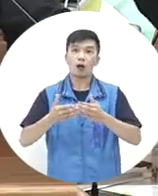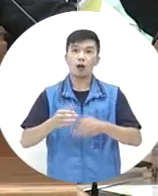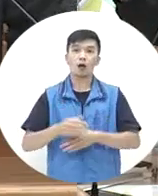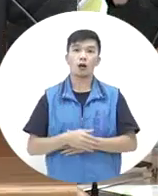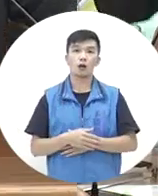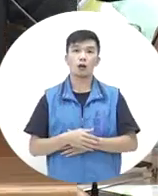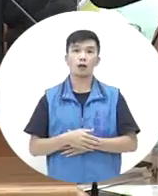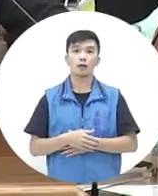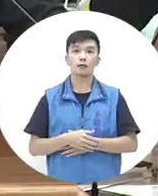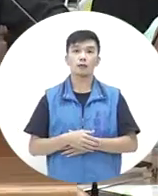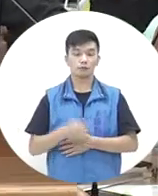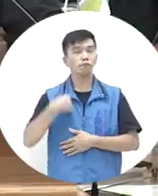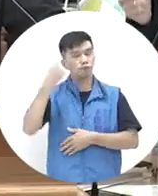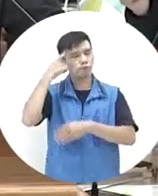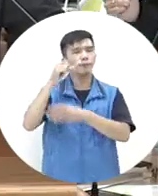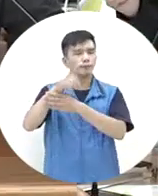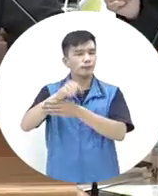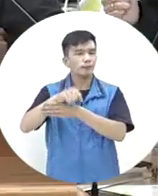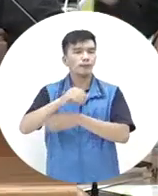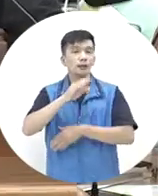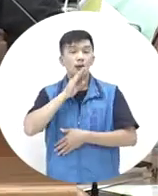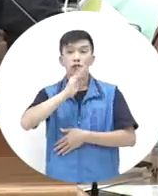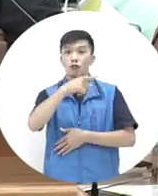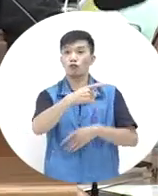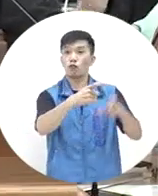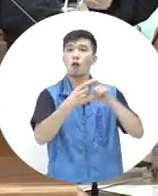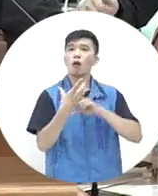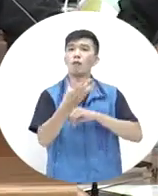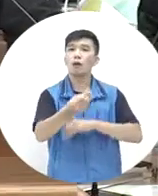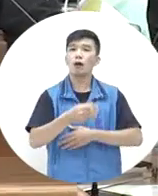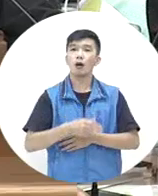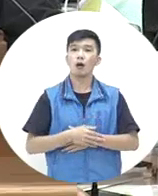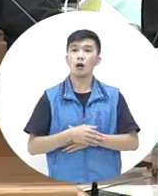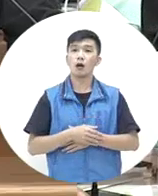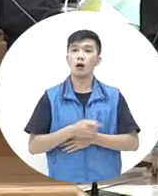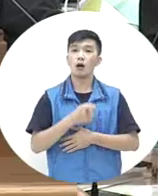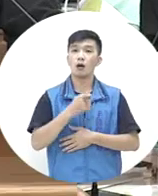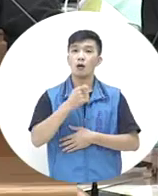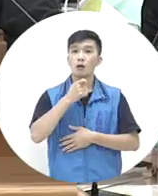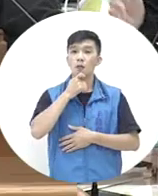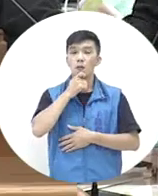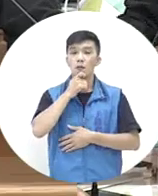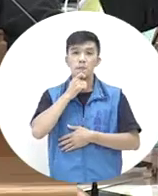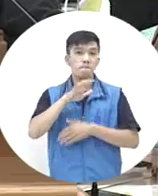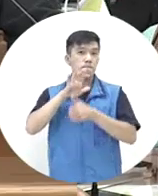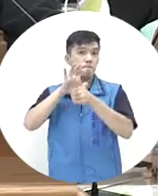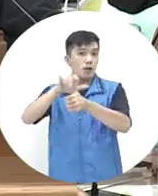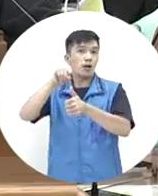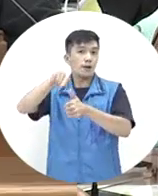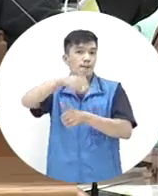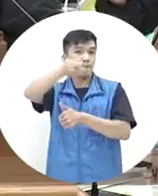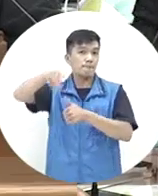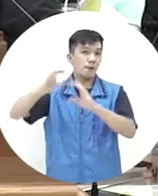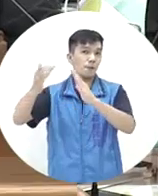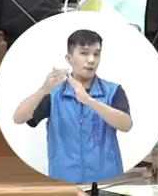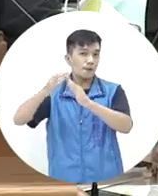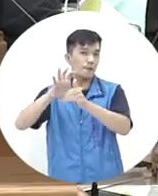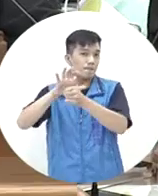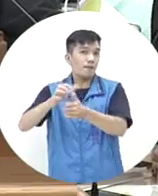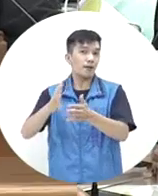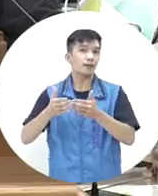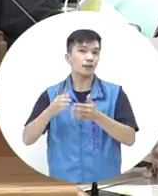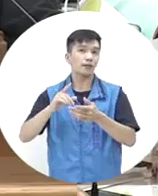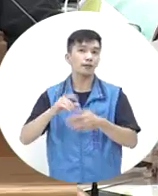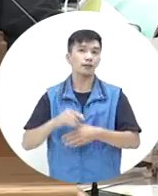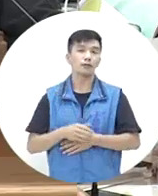好了。 对，那我意思是说，你没有回答我问题，是不是要大声来谴责军机军舰扰台的这个中国？ 我都不允许哪一个